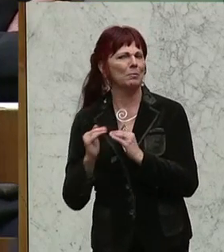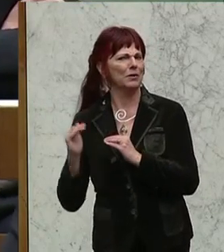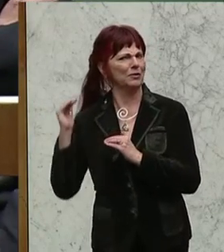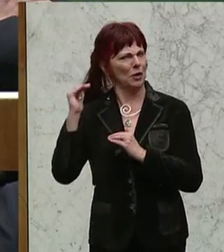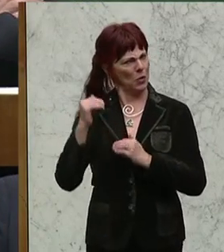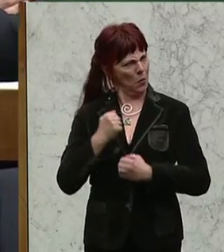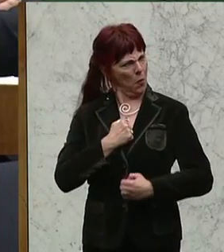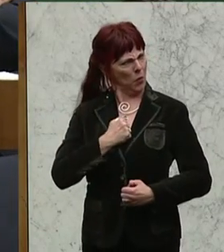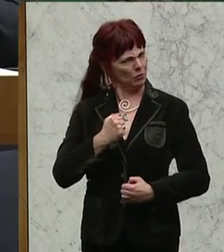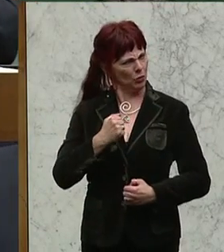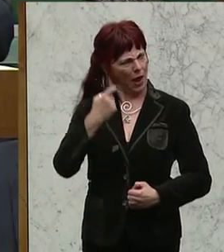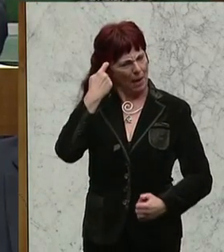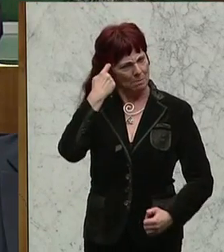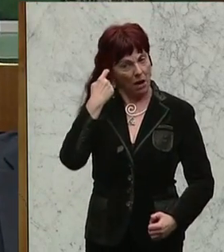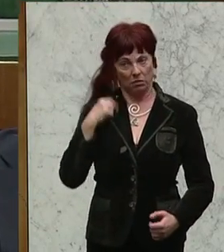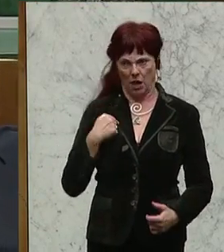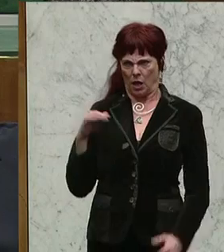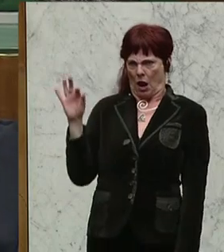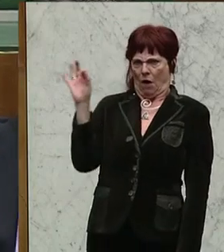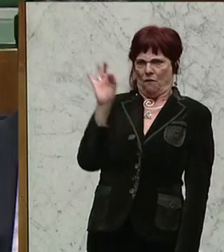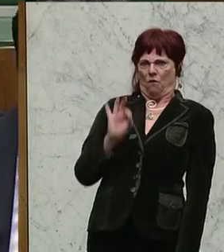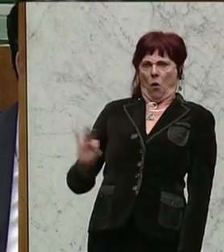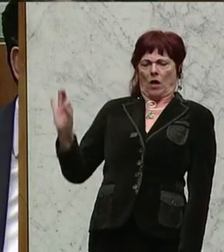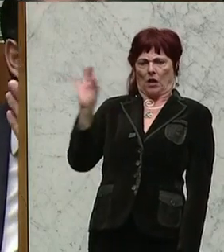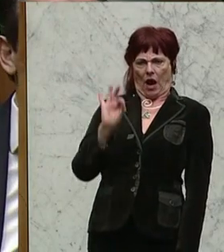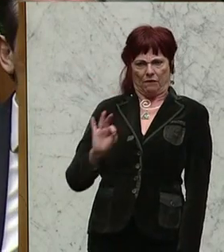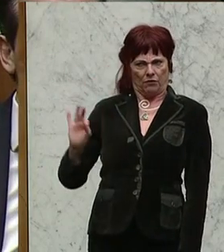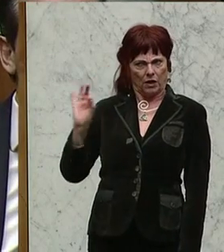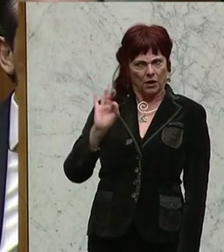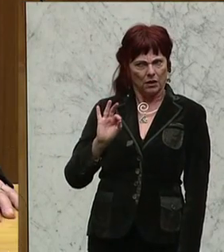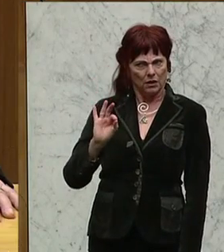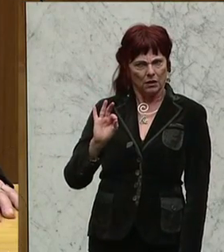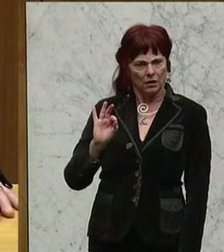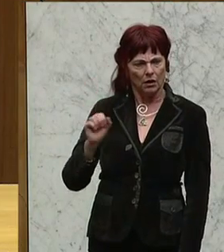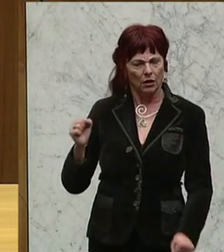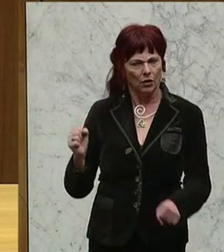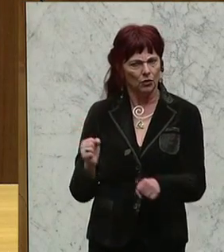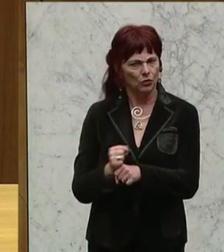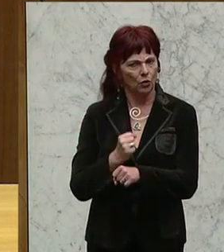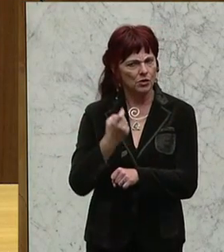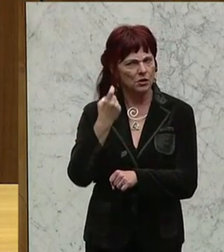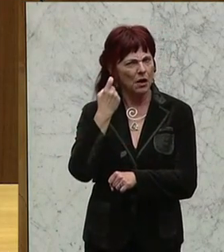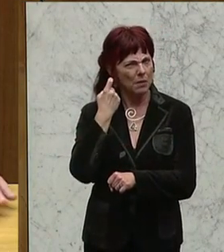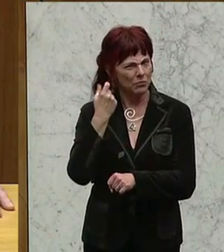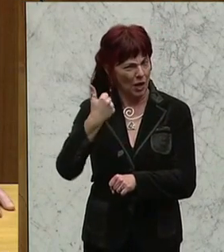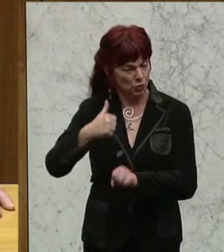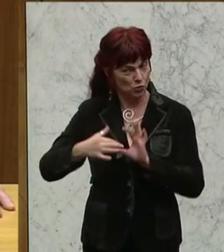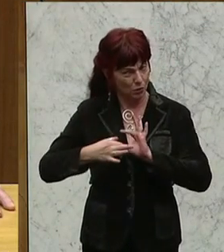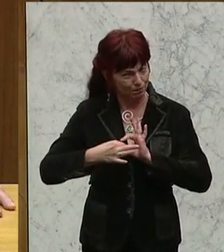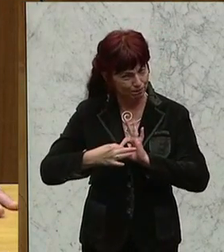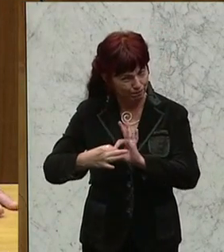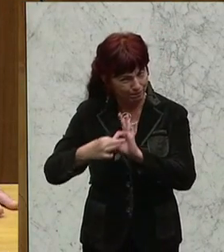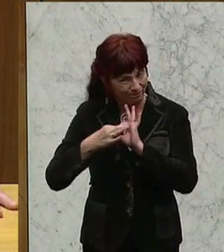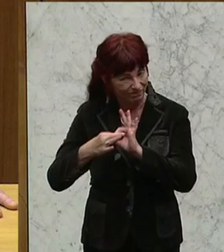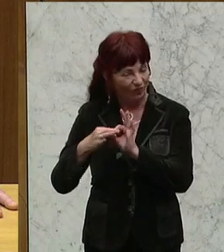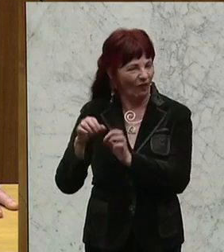wohnt weil Vortrefflichkeit mit dem offenbar nicht wirklich ernstgemeinten Begriff der Verachtung einhergeht in dem